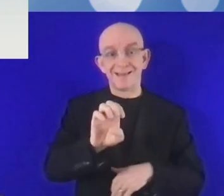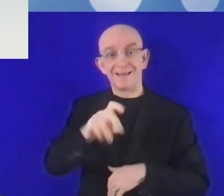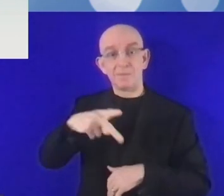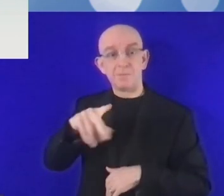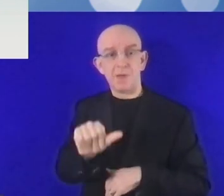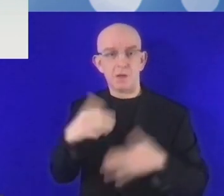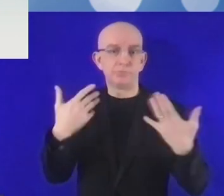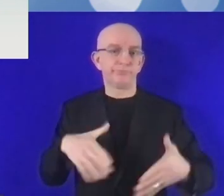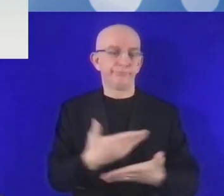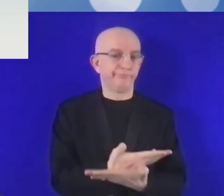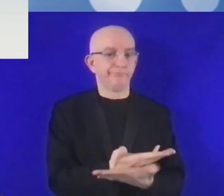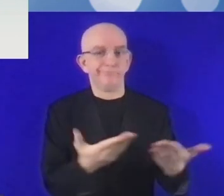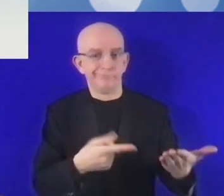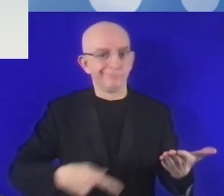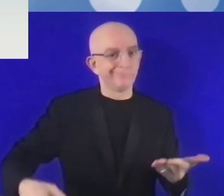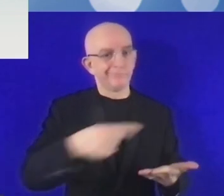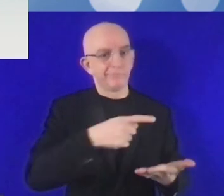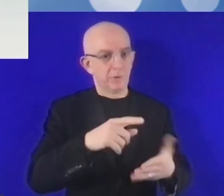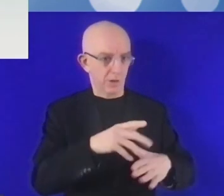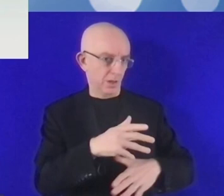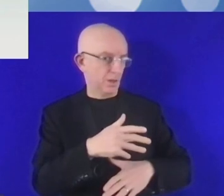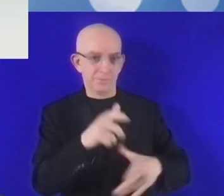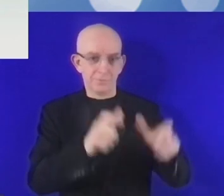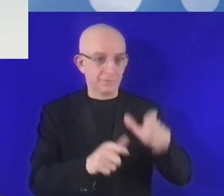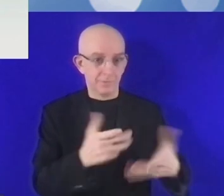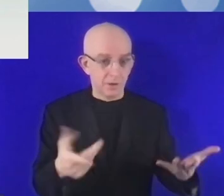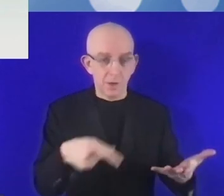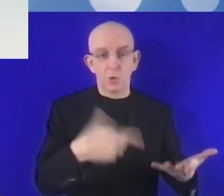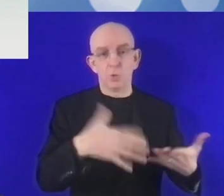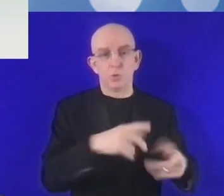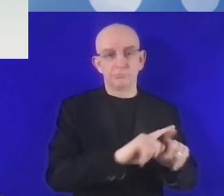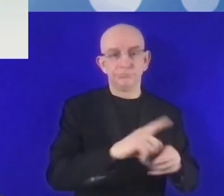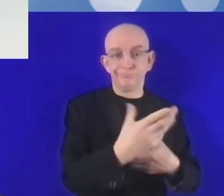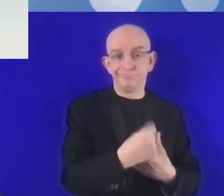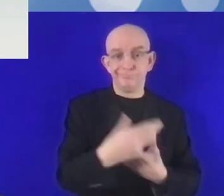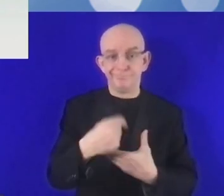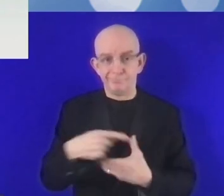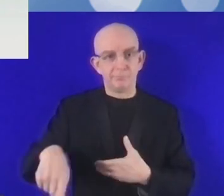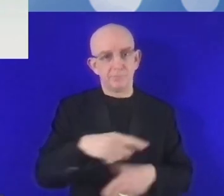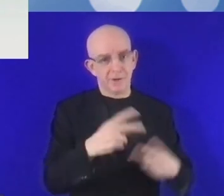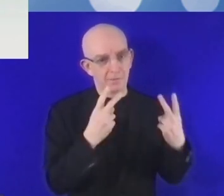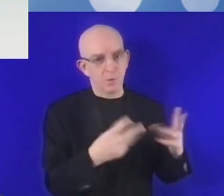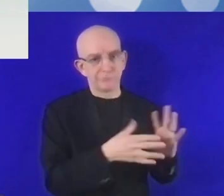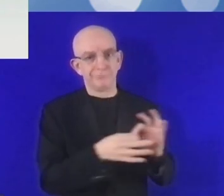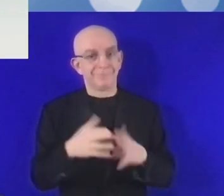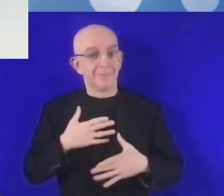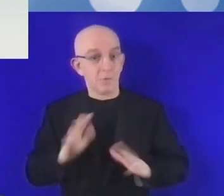讲究的一点就是对话，因为我们作为一个多方的组织，我